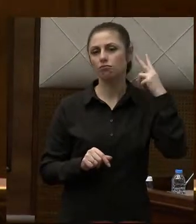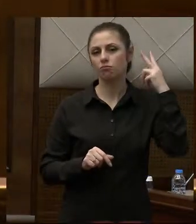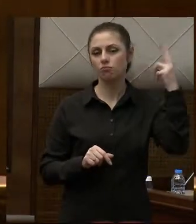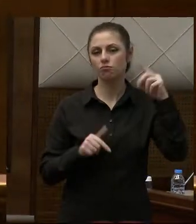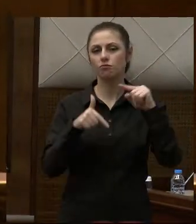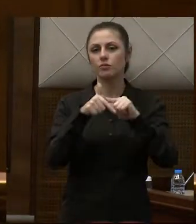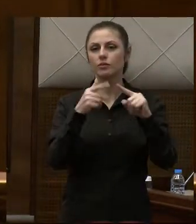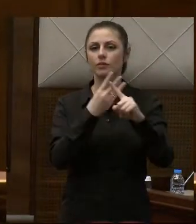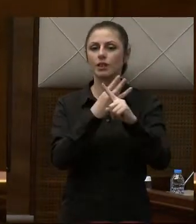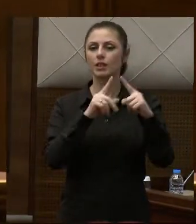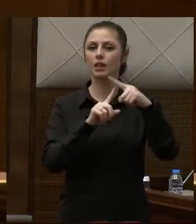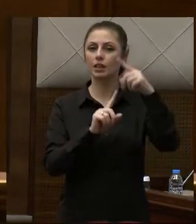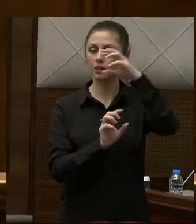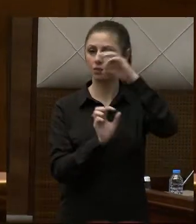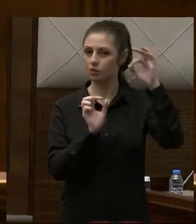FETÖ